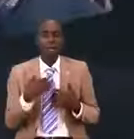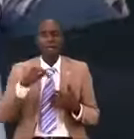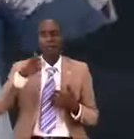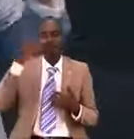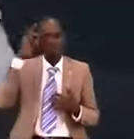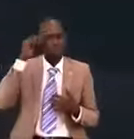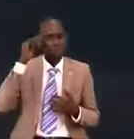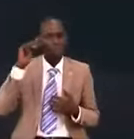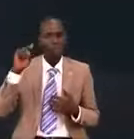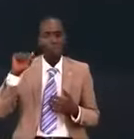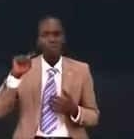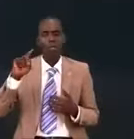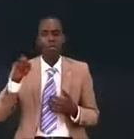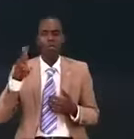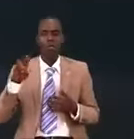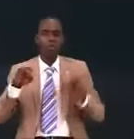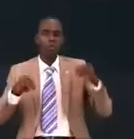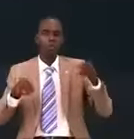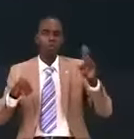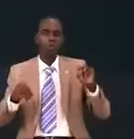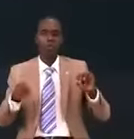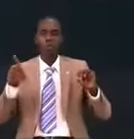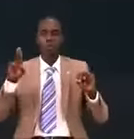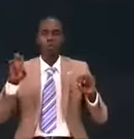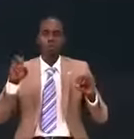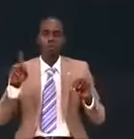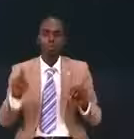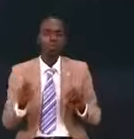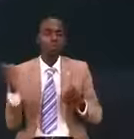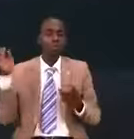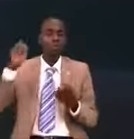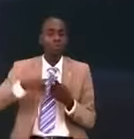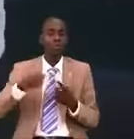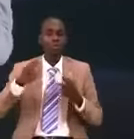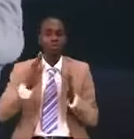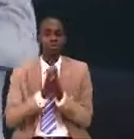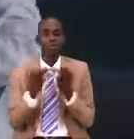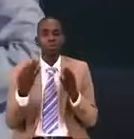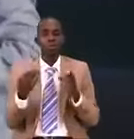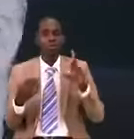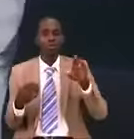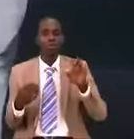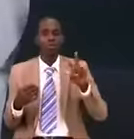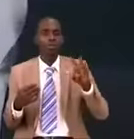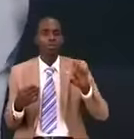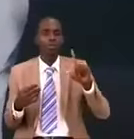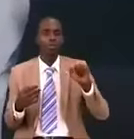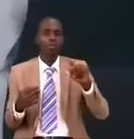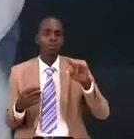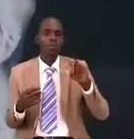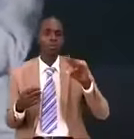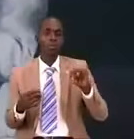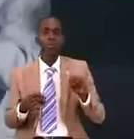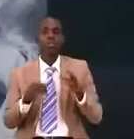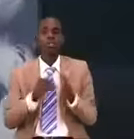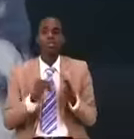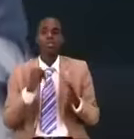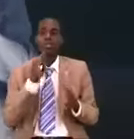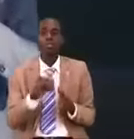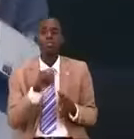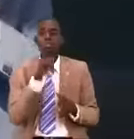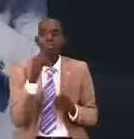de la loi c'est maintenant le le livre du seigneur de Genèse apocalypse